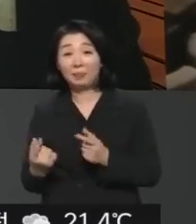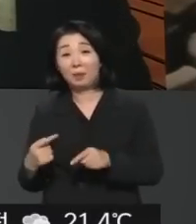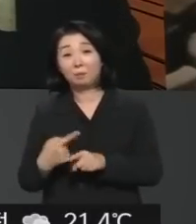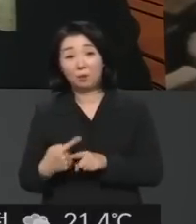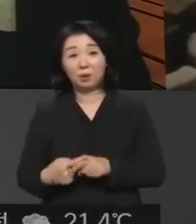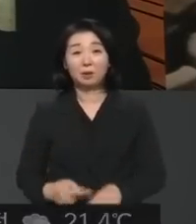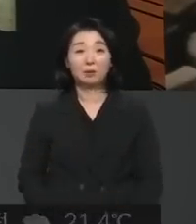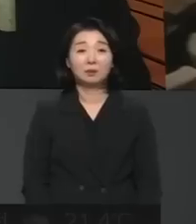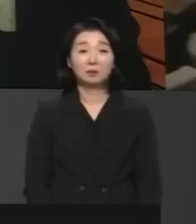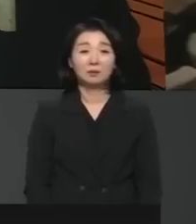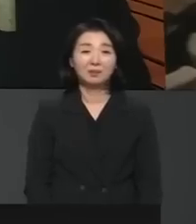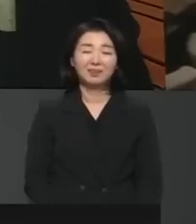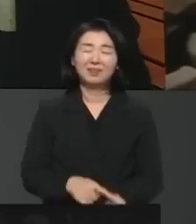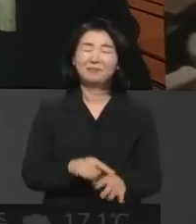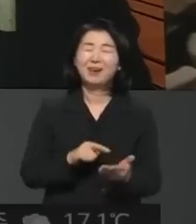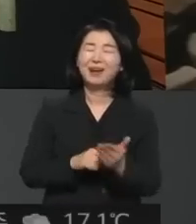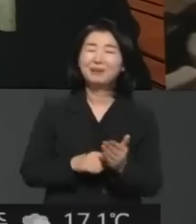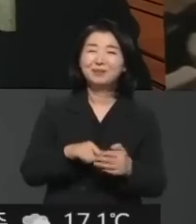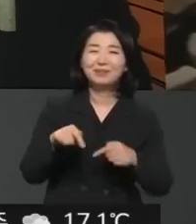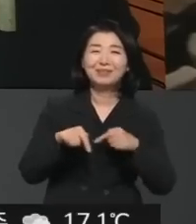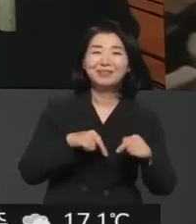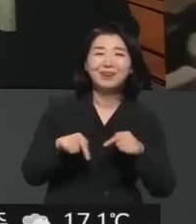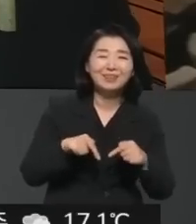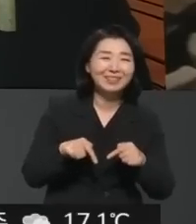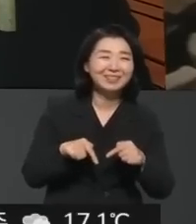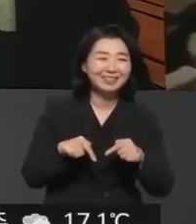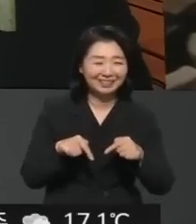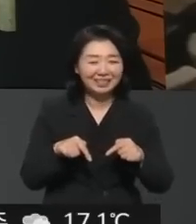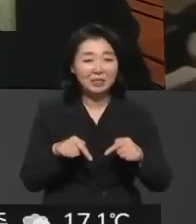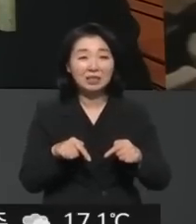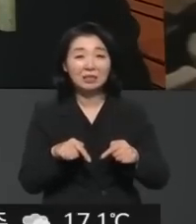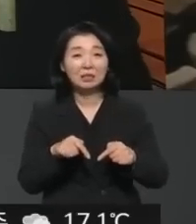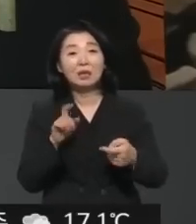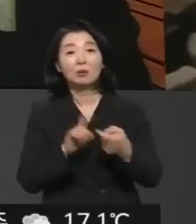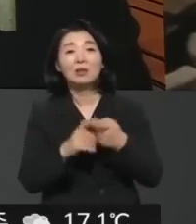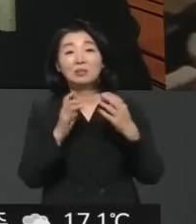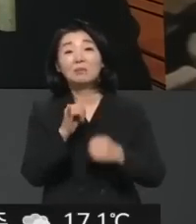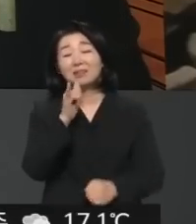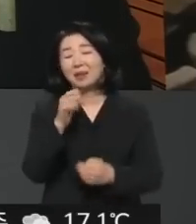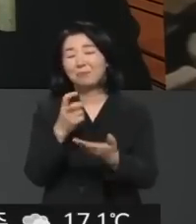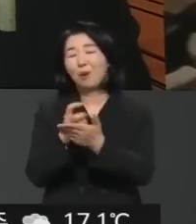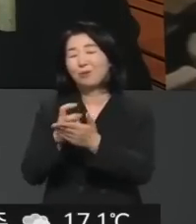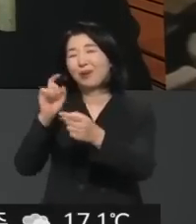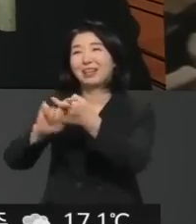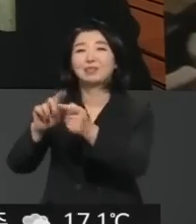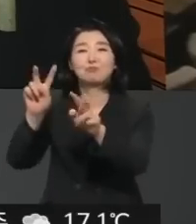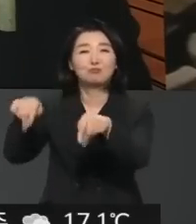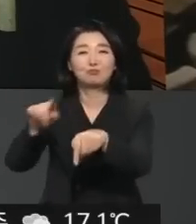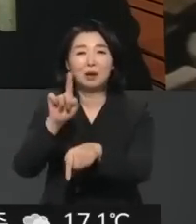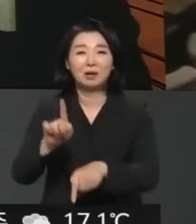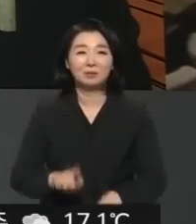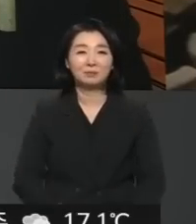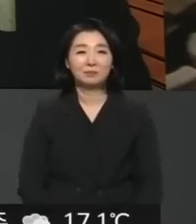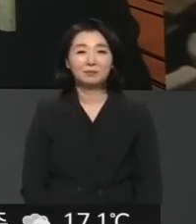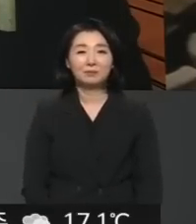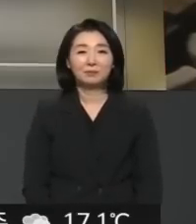평가를 했습니다. 마음이 콩밭 대신 여의도밭, 즉 법무 현장 대신에 정치판에 와 있다 이렇게